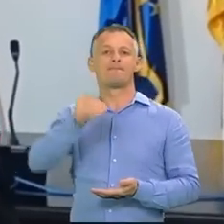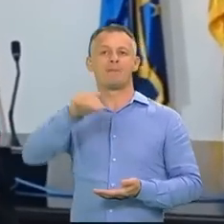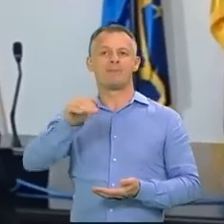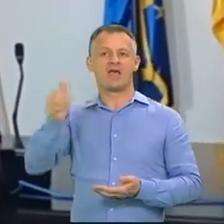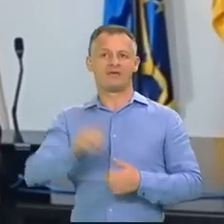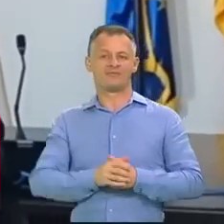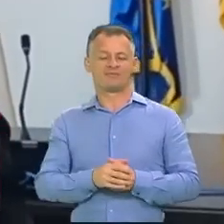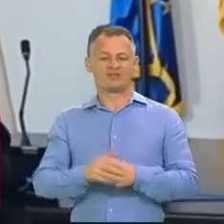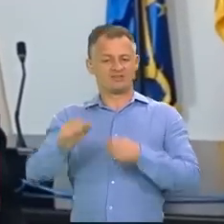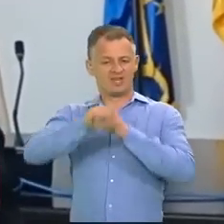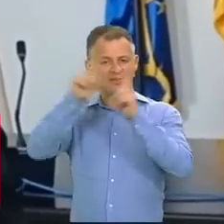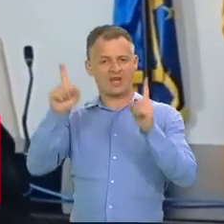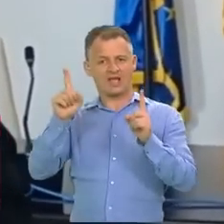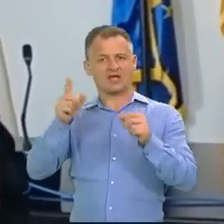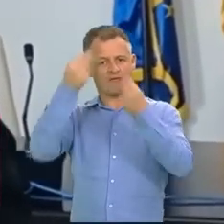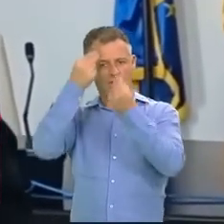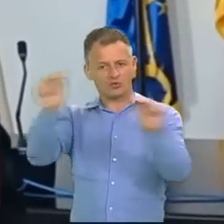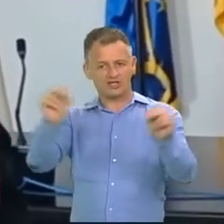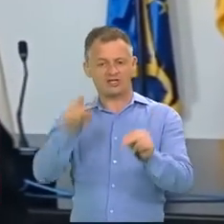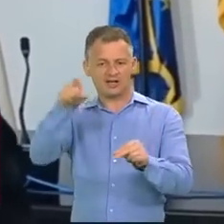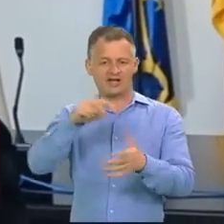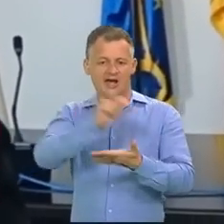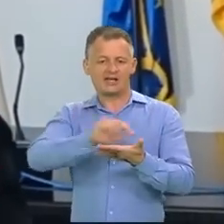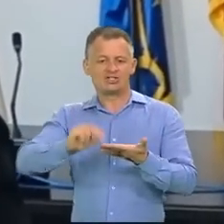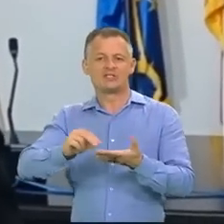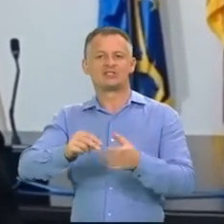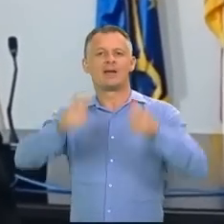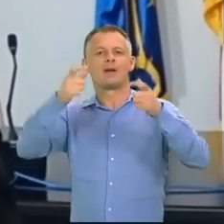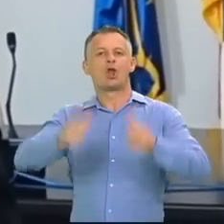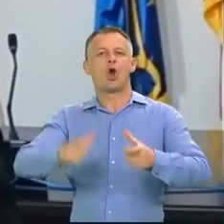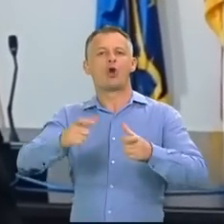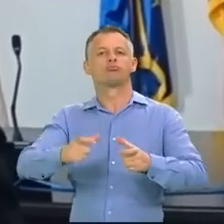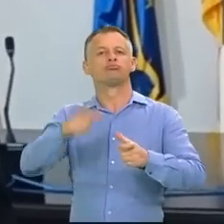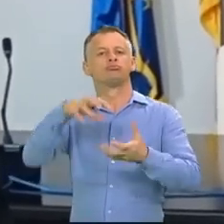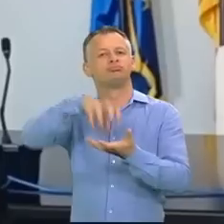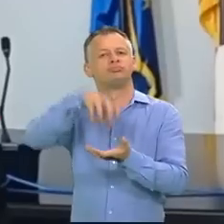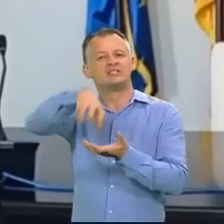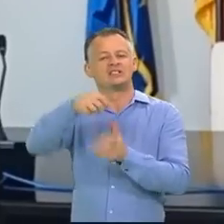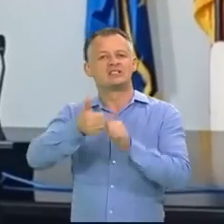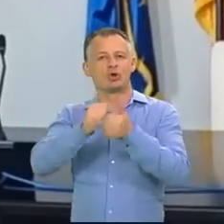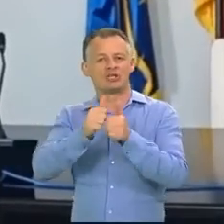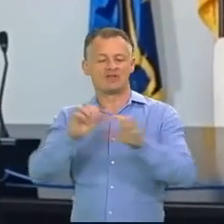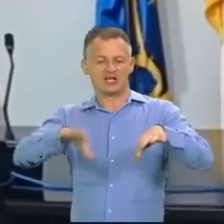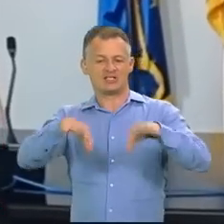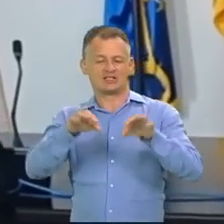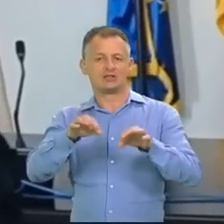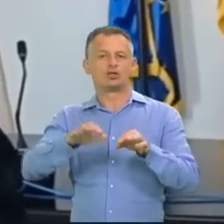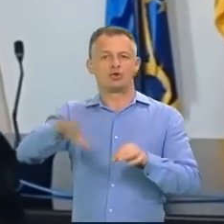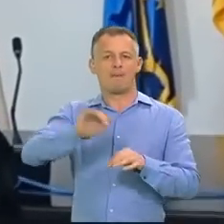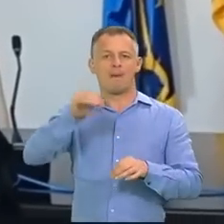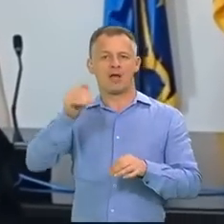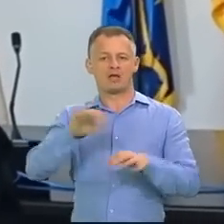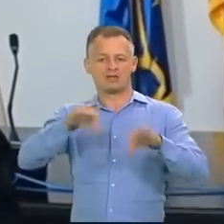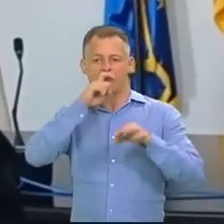această dimineață cu privire la faptul că în recepția unei baze sportive din Mamaia a fost găsit cadavrul unui bărbat